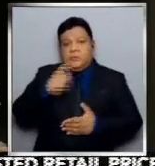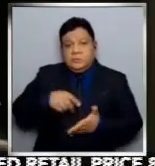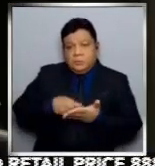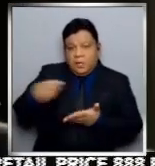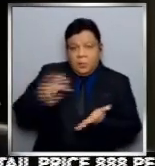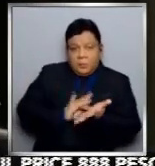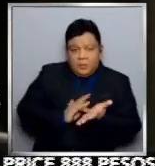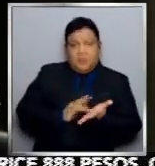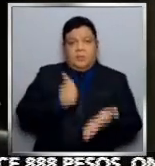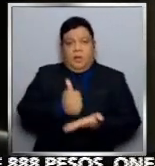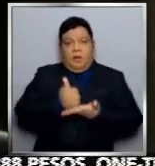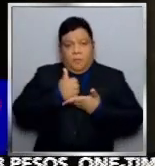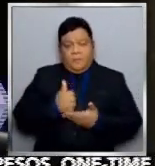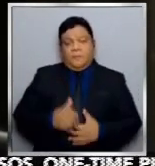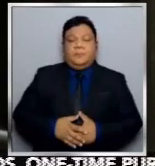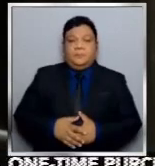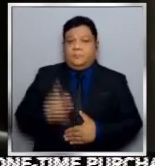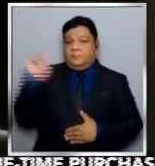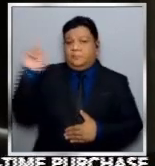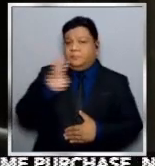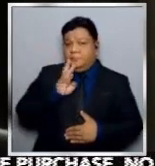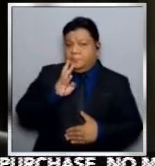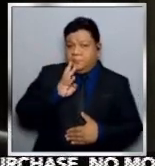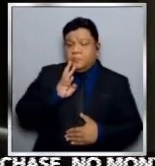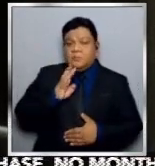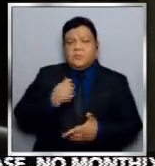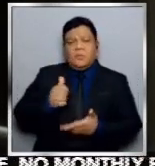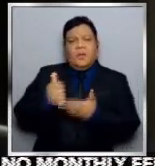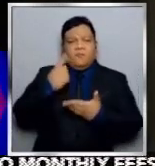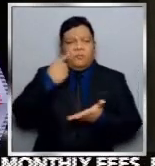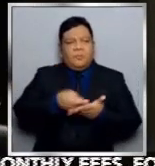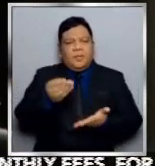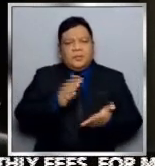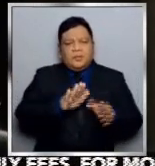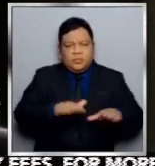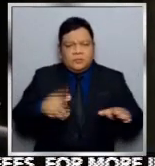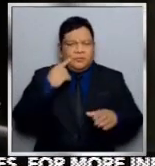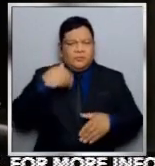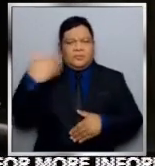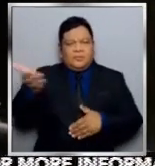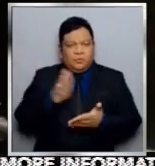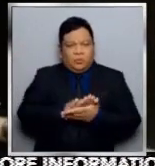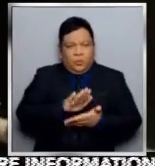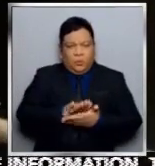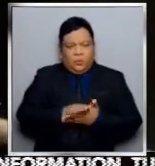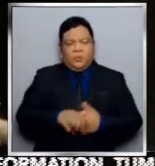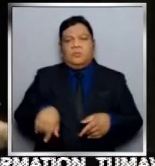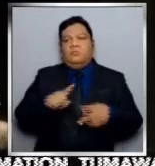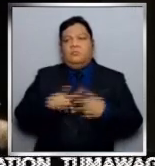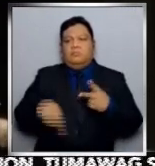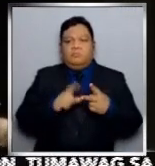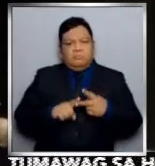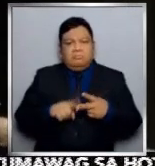yan. Pandagdag po sa pambili ng gamit ng anak ko sa darating na pasukan. Tsaka ano po, yung kung